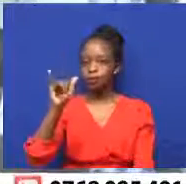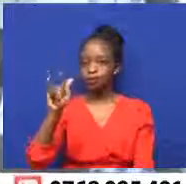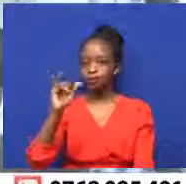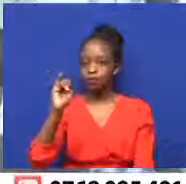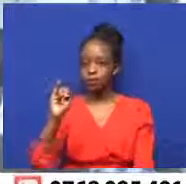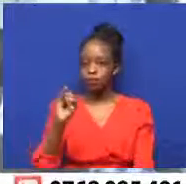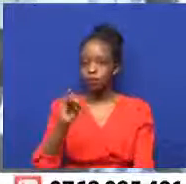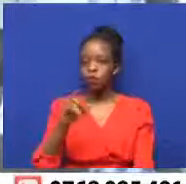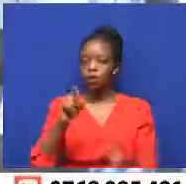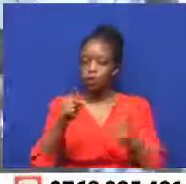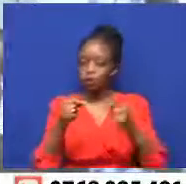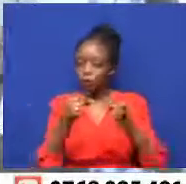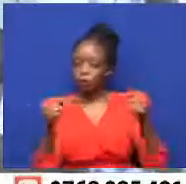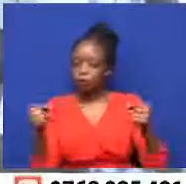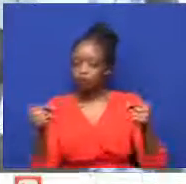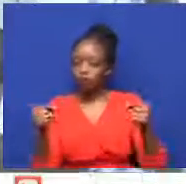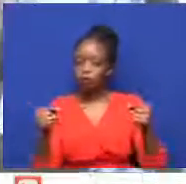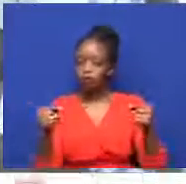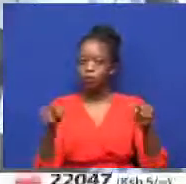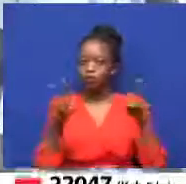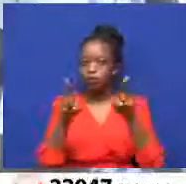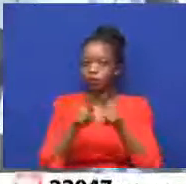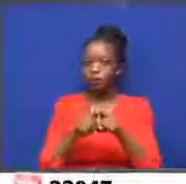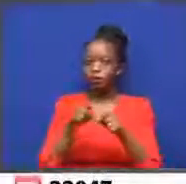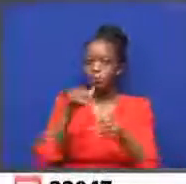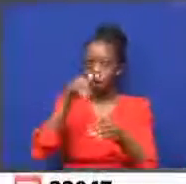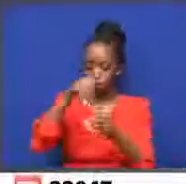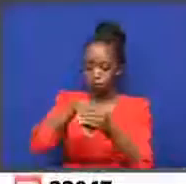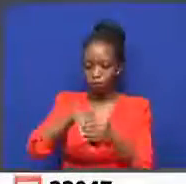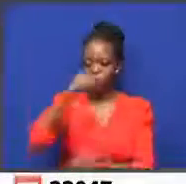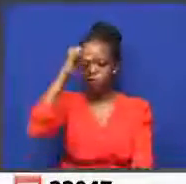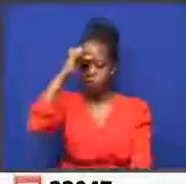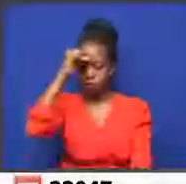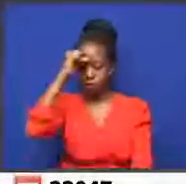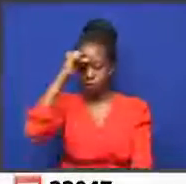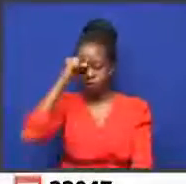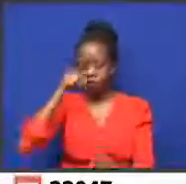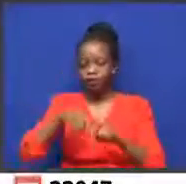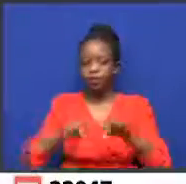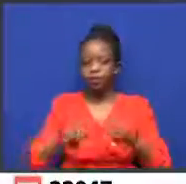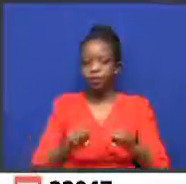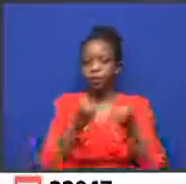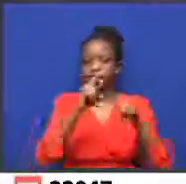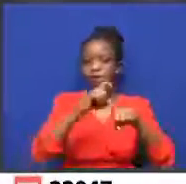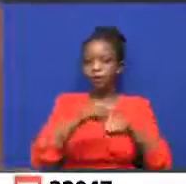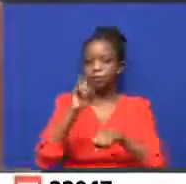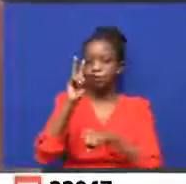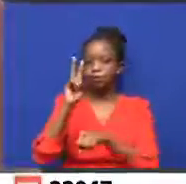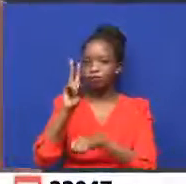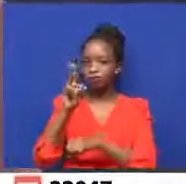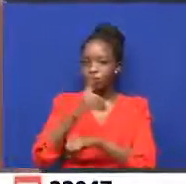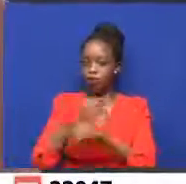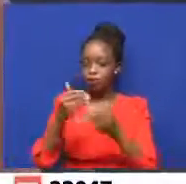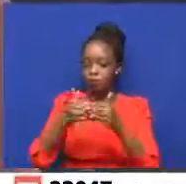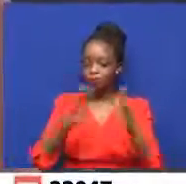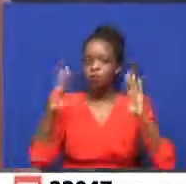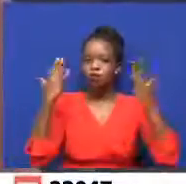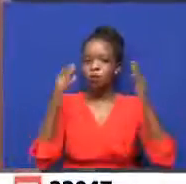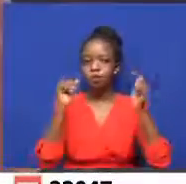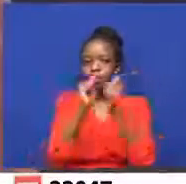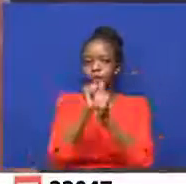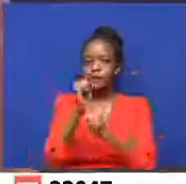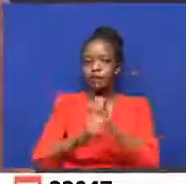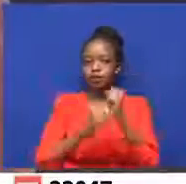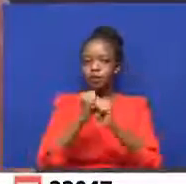kwa opposition na mheshimiwa Wanga inatakana wawe kwa serikali. Haya yanafanyika siku mbili tu kabla ya Kenya kuadhimisha miaka 10 ya